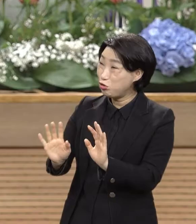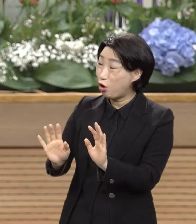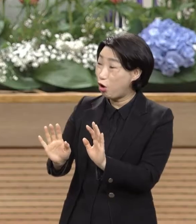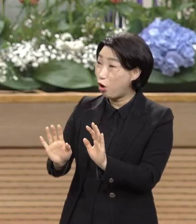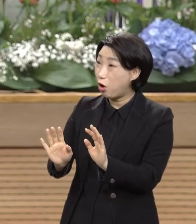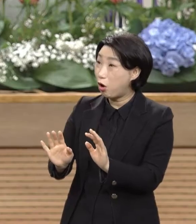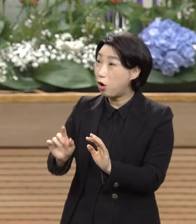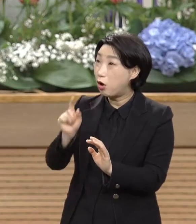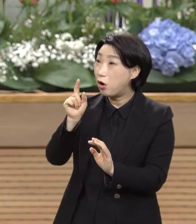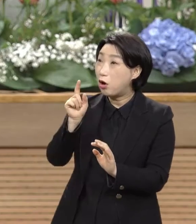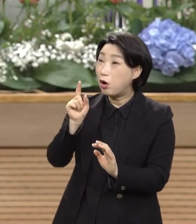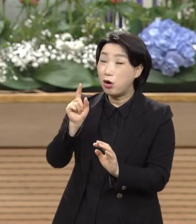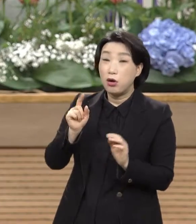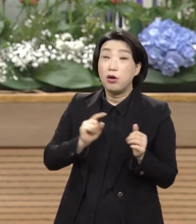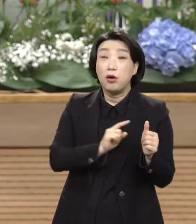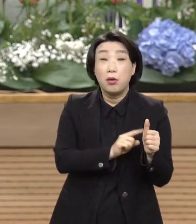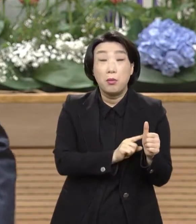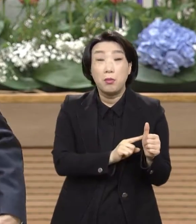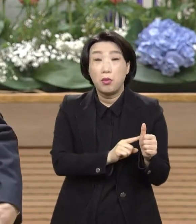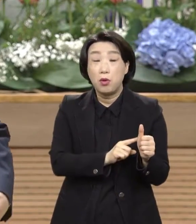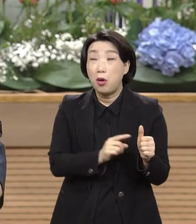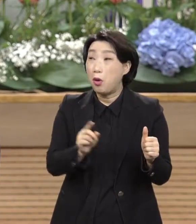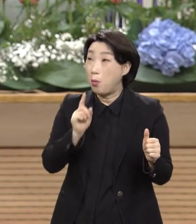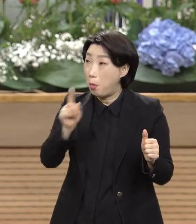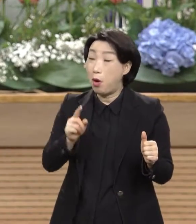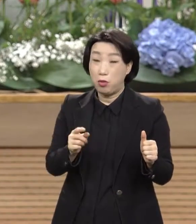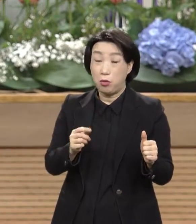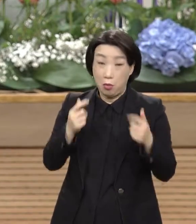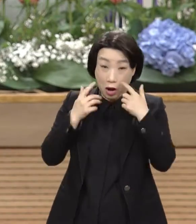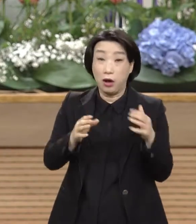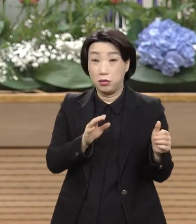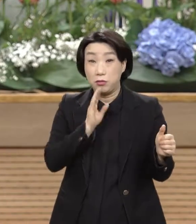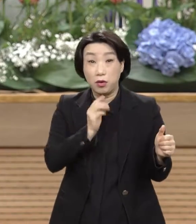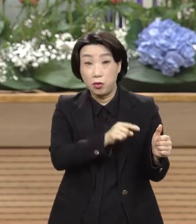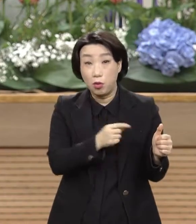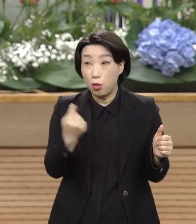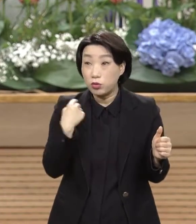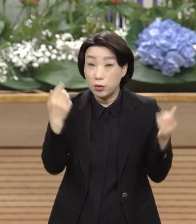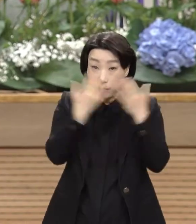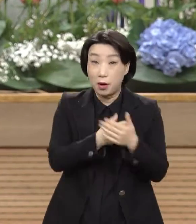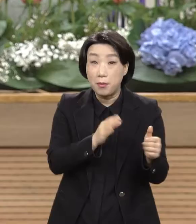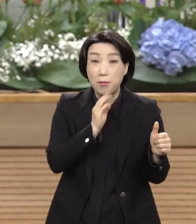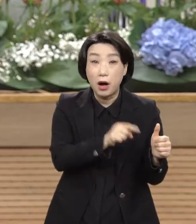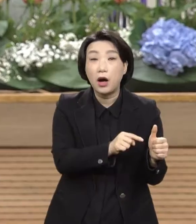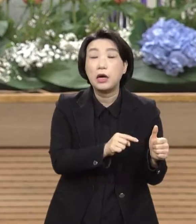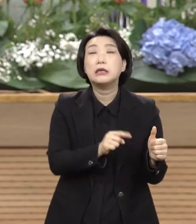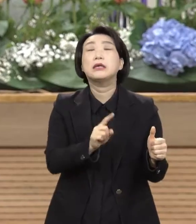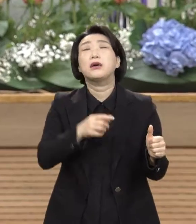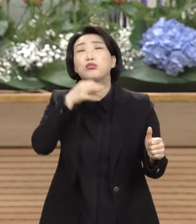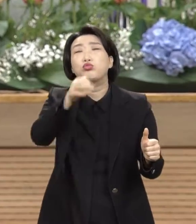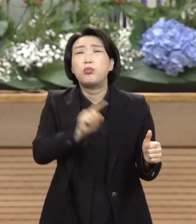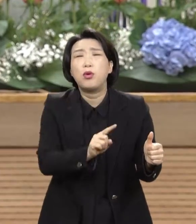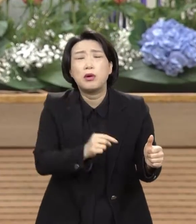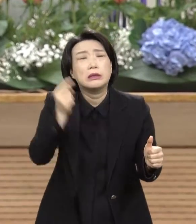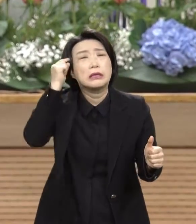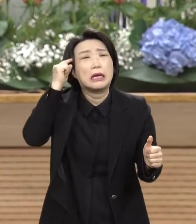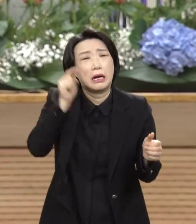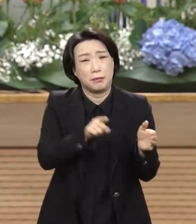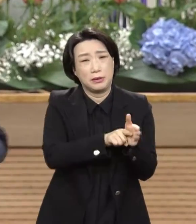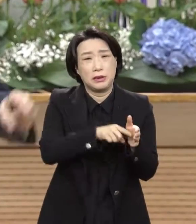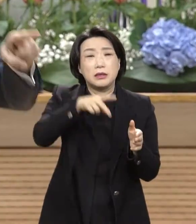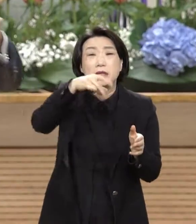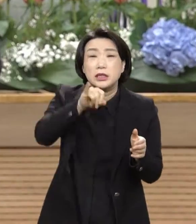부인하지 않습니다 아주 후원장담했어 이걸 뭐라고 하냐 신념이라고